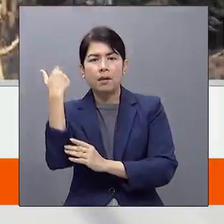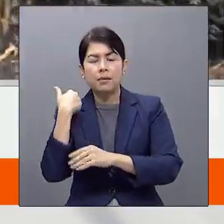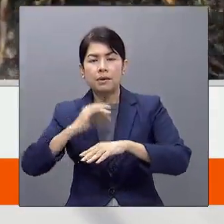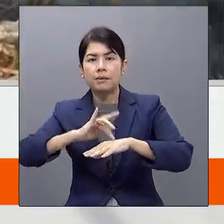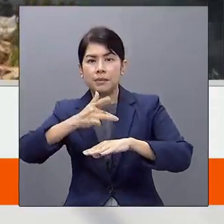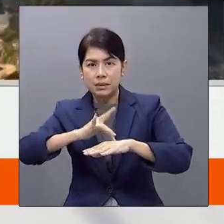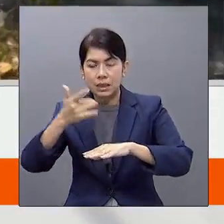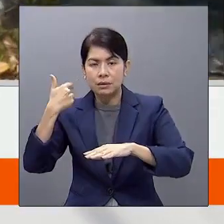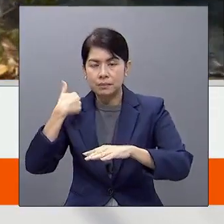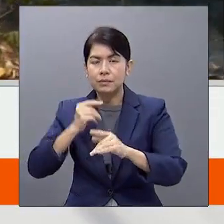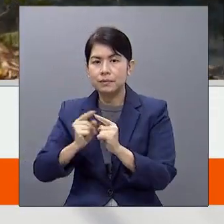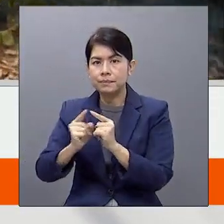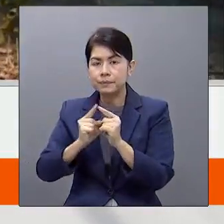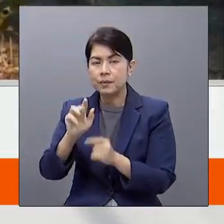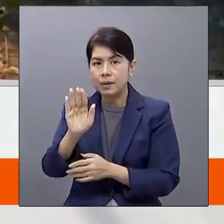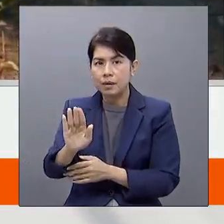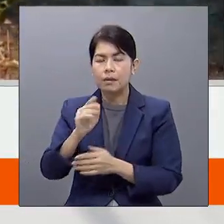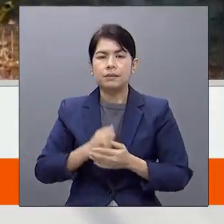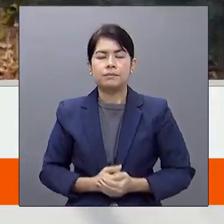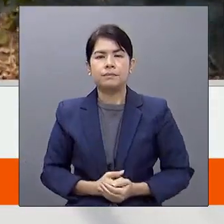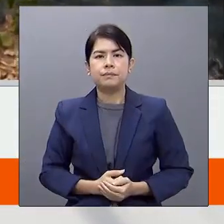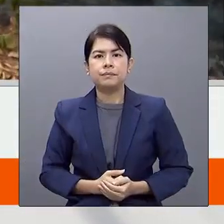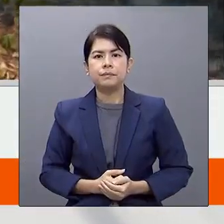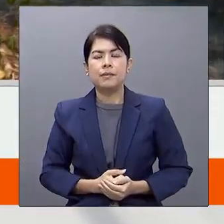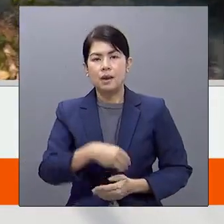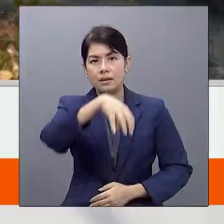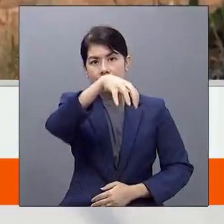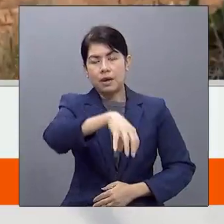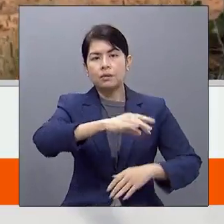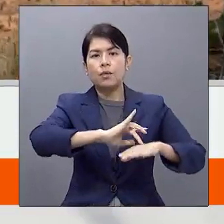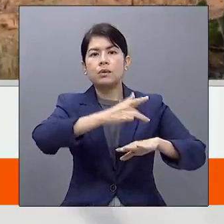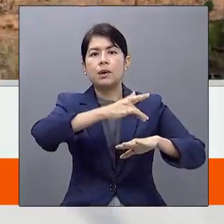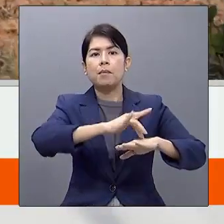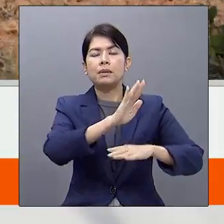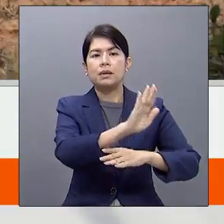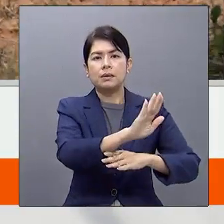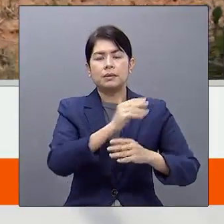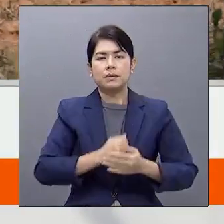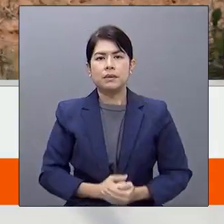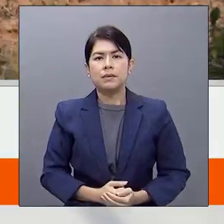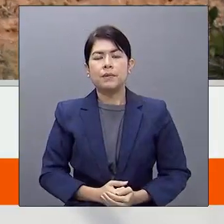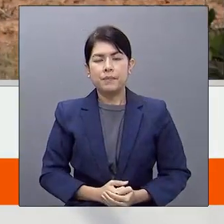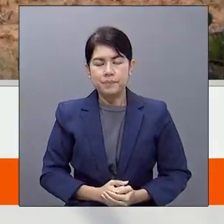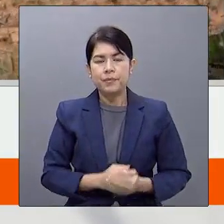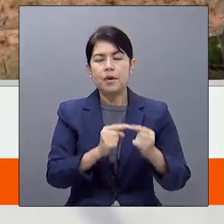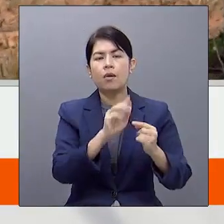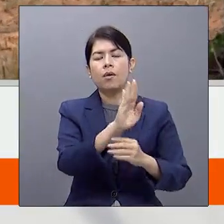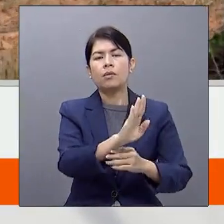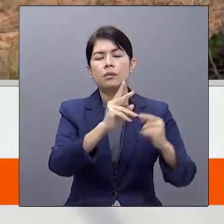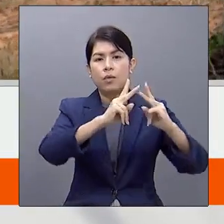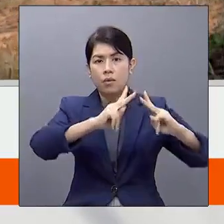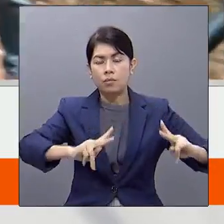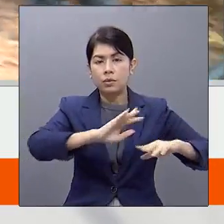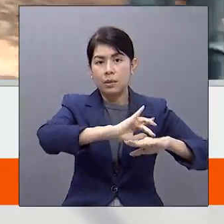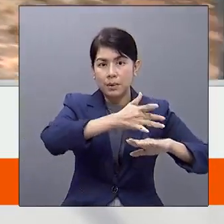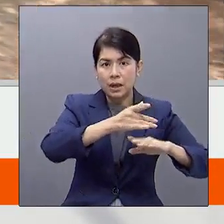ากันระหว่างสำนักอุทยานนะฮะสำนักอุทยานเนี่ยครับของอุทยานแห่งชาตินะครับกับชาวบ้านนะครับ